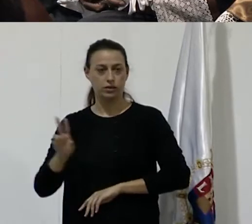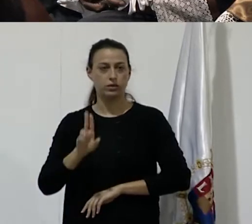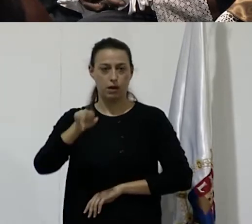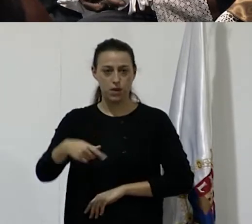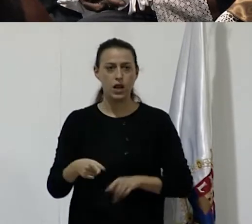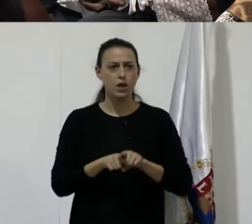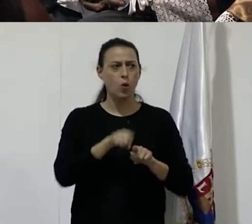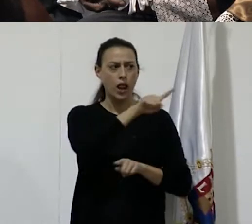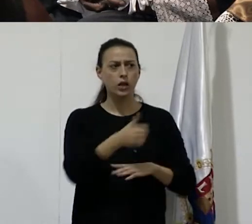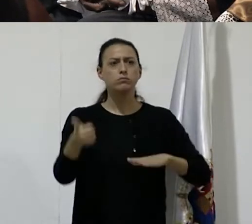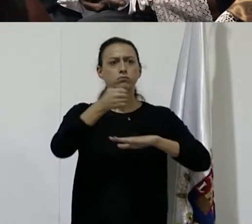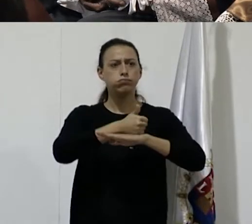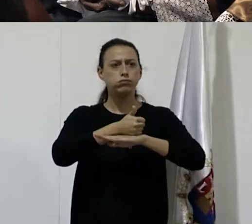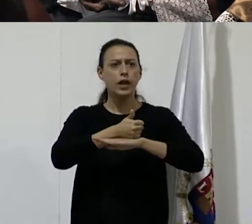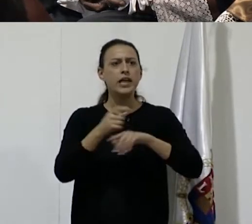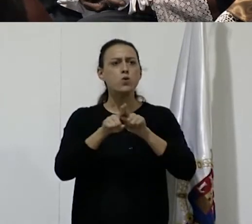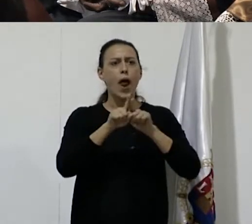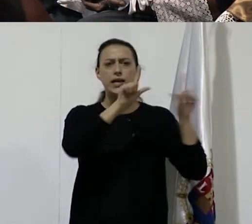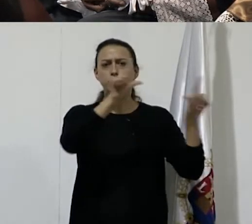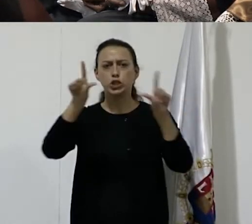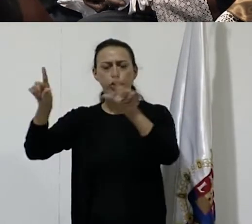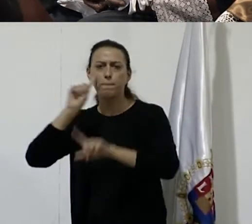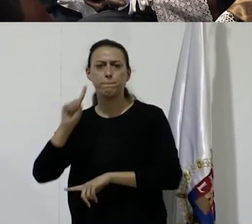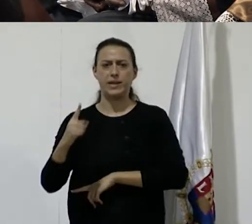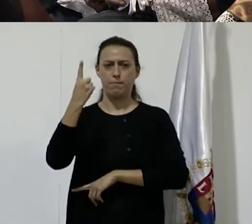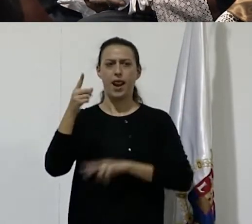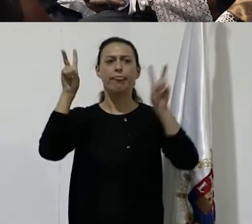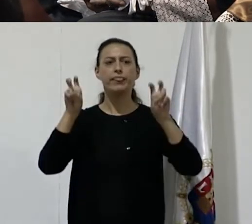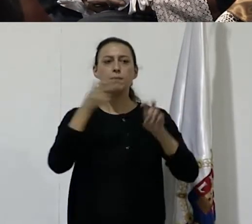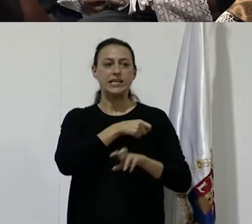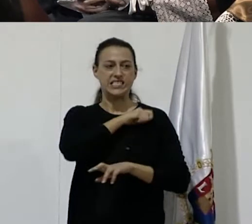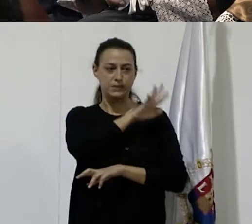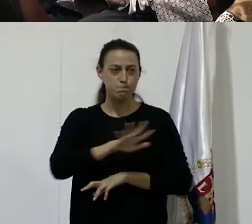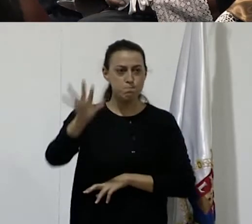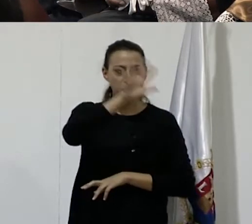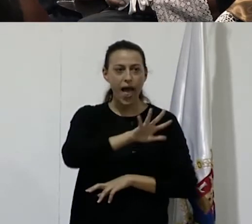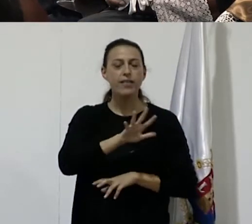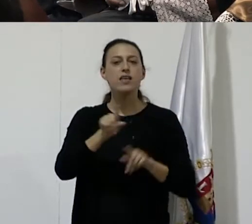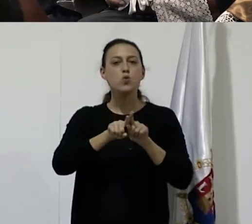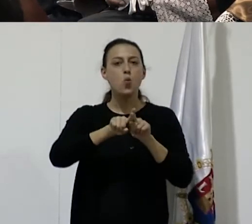exposició a la Bienal de Venècia, titulada Espanya, Vanguardia Artística i Realitat Social,